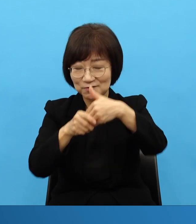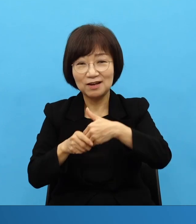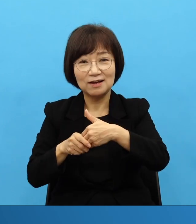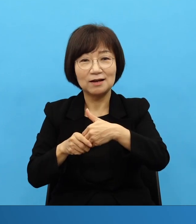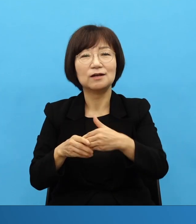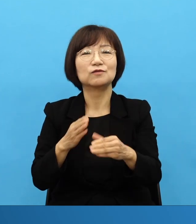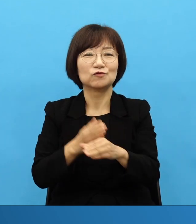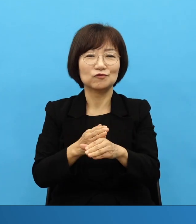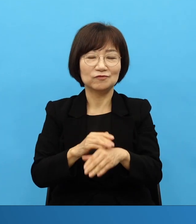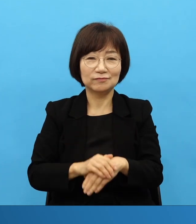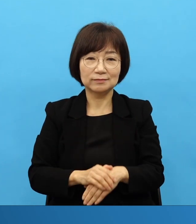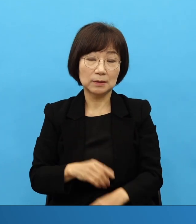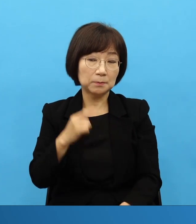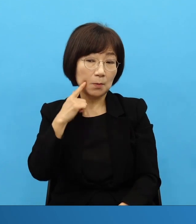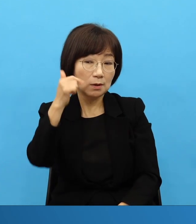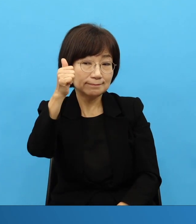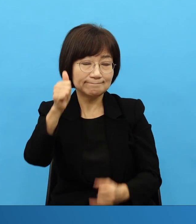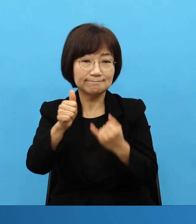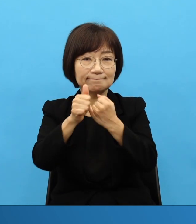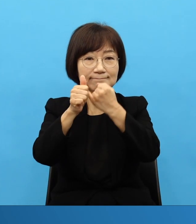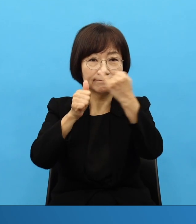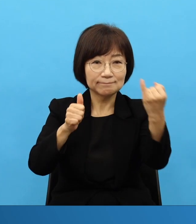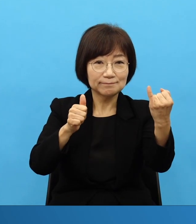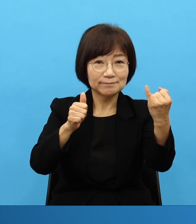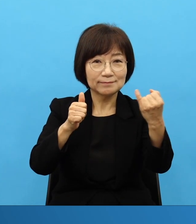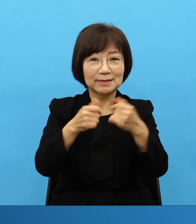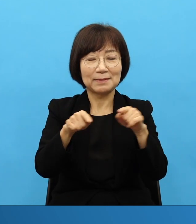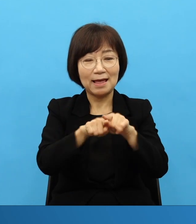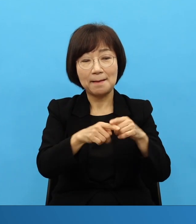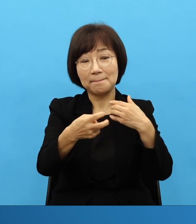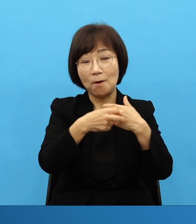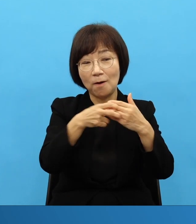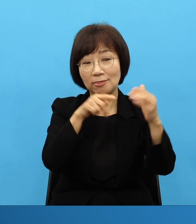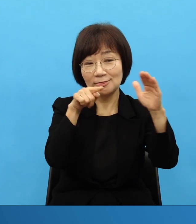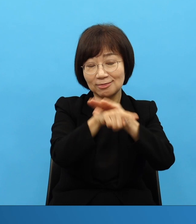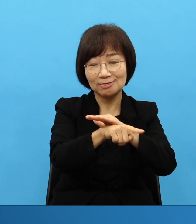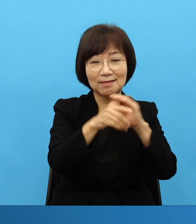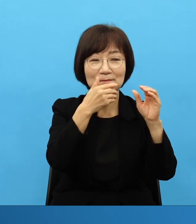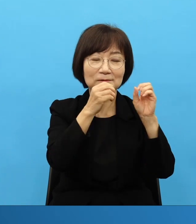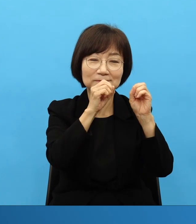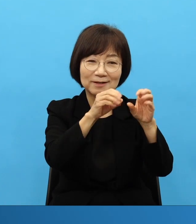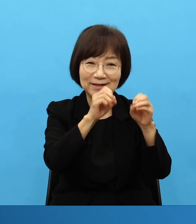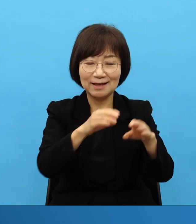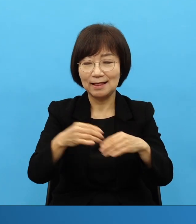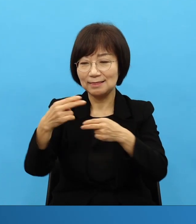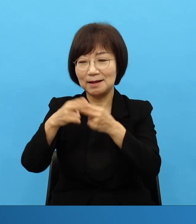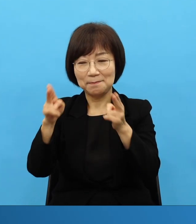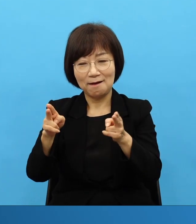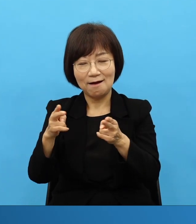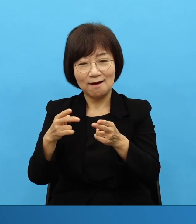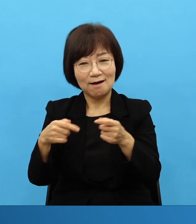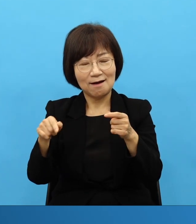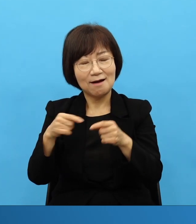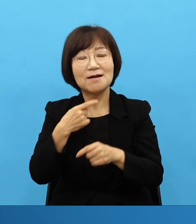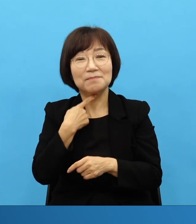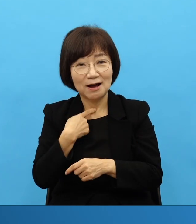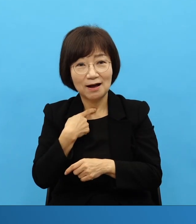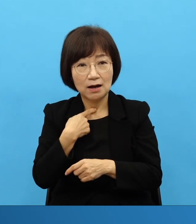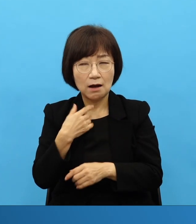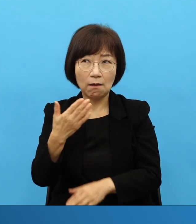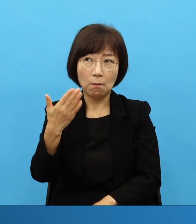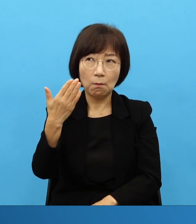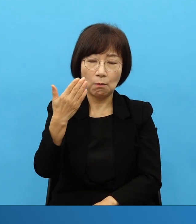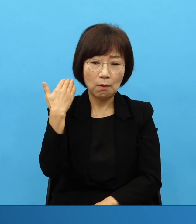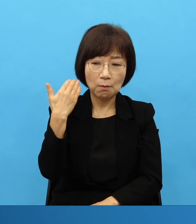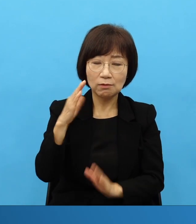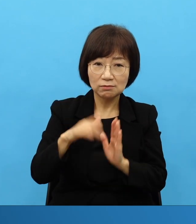우린 목사님, 사목님과 병원 캠프나 다락방에 같이 가기도 하는데, 지난번엔 나와 동갑인 자녀를 둔